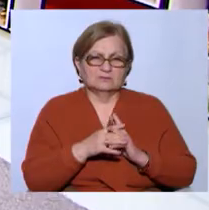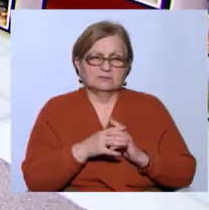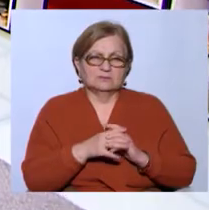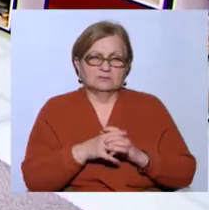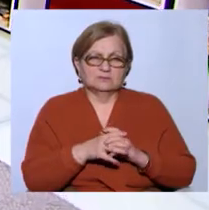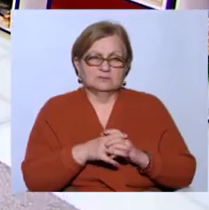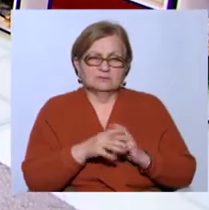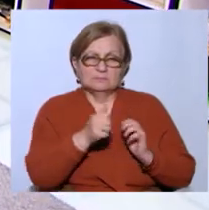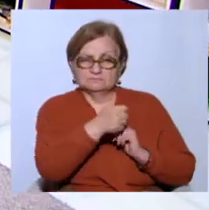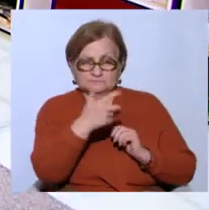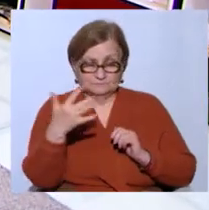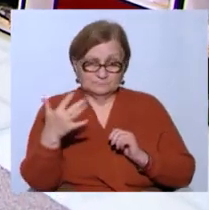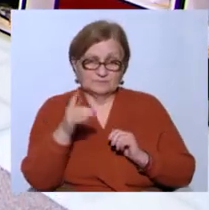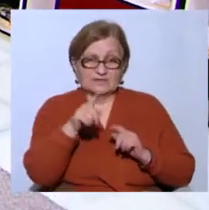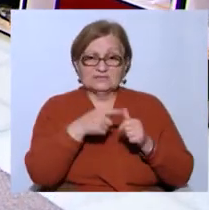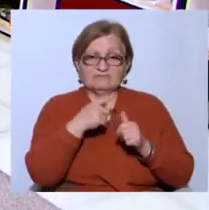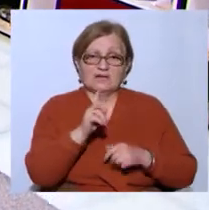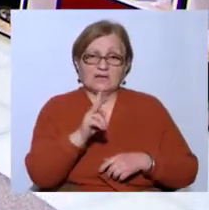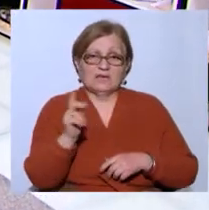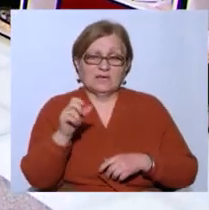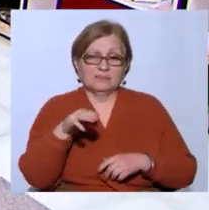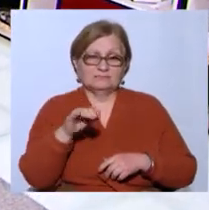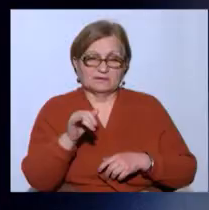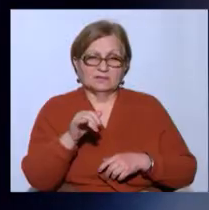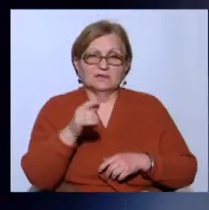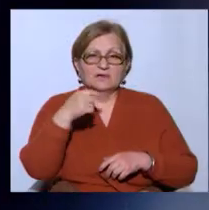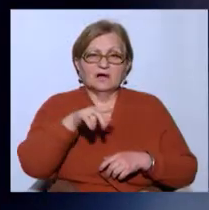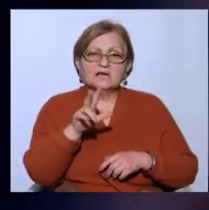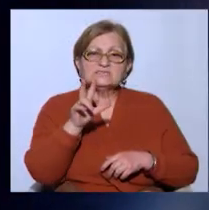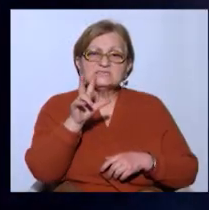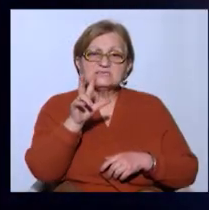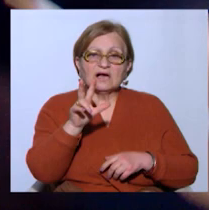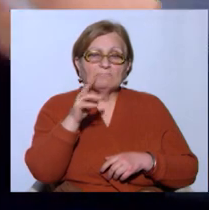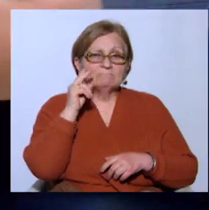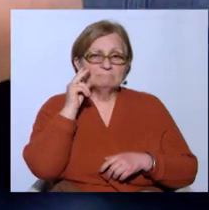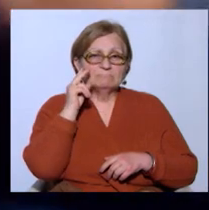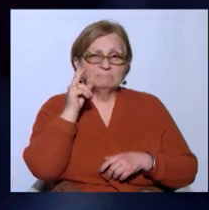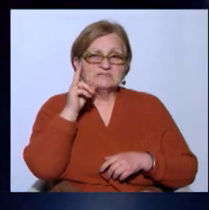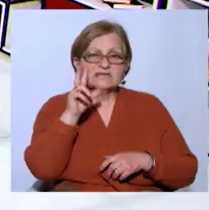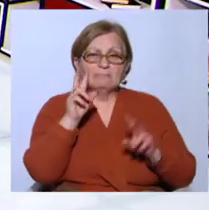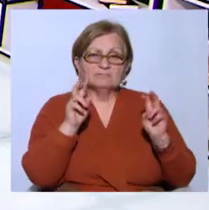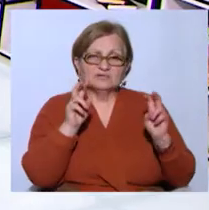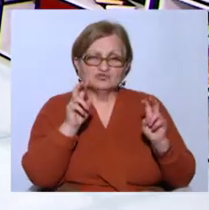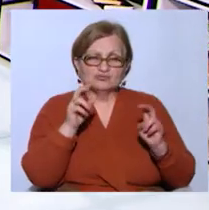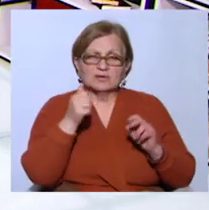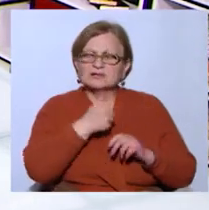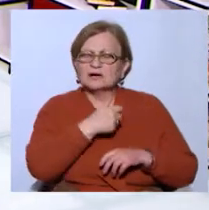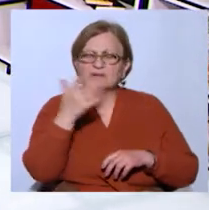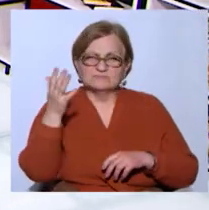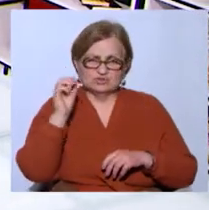დავწეროთ მიმდევრობით. სამნიშნა რიცხვი 2 და 3. რამდენი რიცხვი შეიძლება